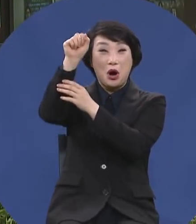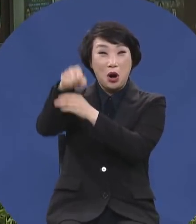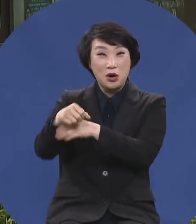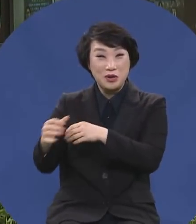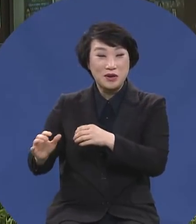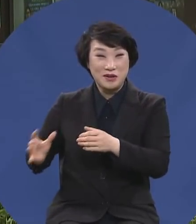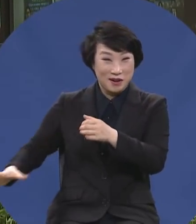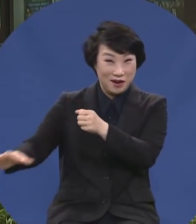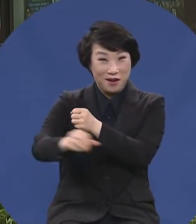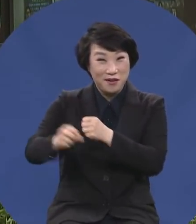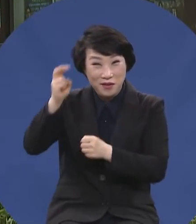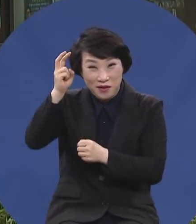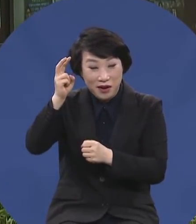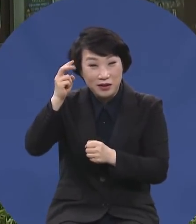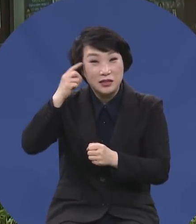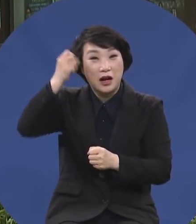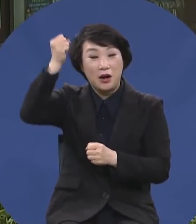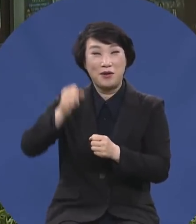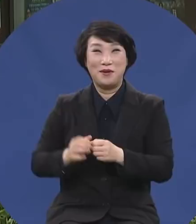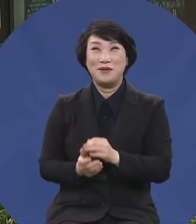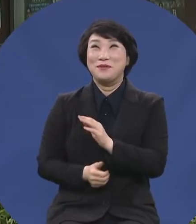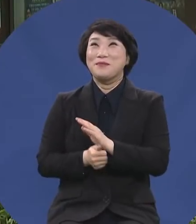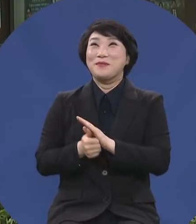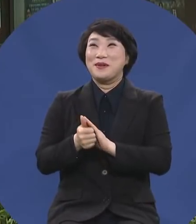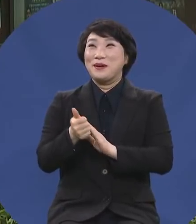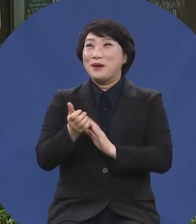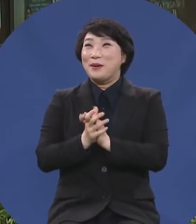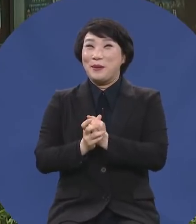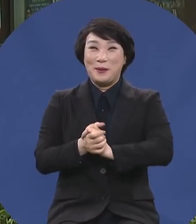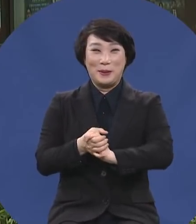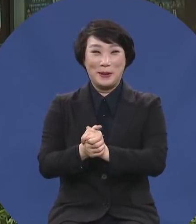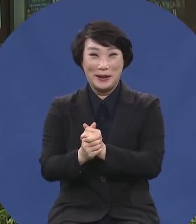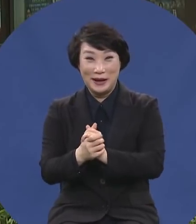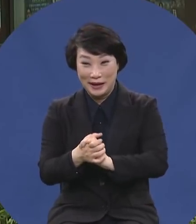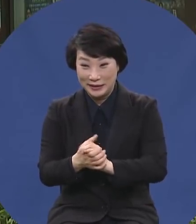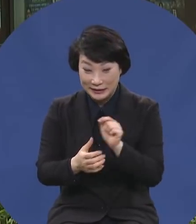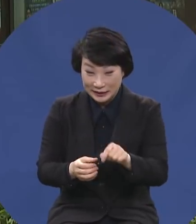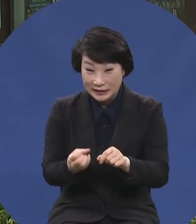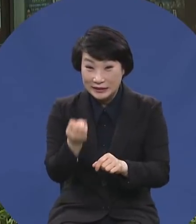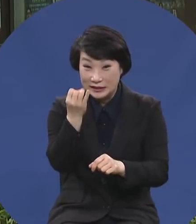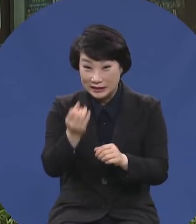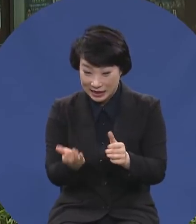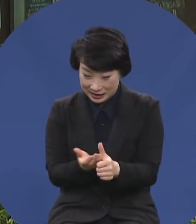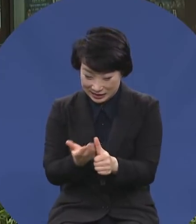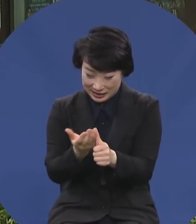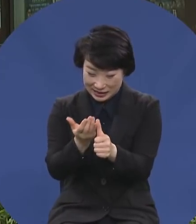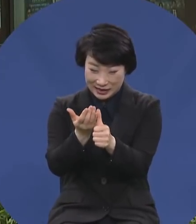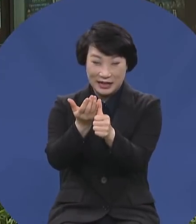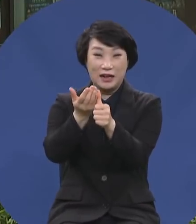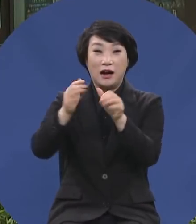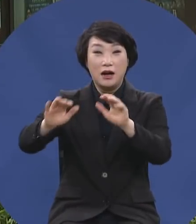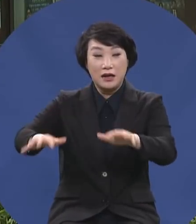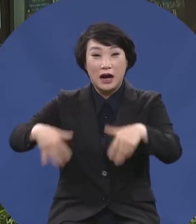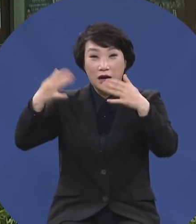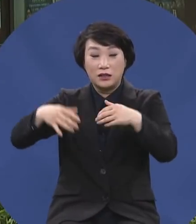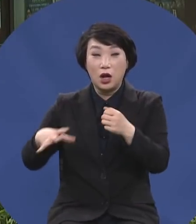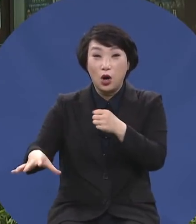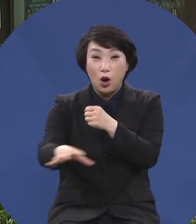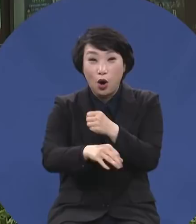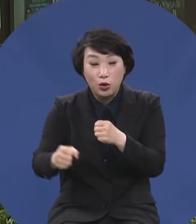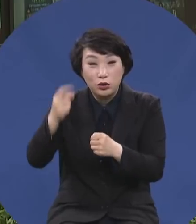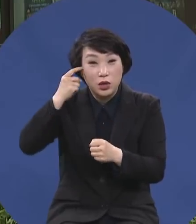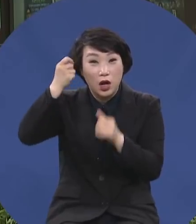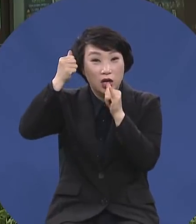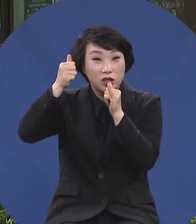희망이 벅찹니까? 예, 그리고 그 씨앗이 잘 자라서 가을에 거둘 줄